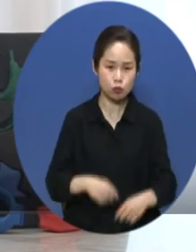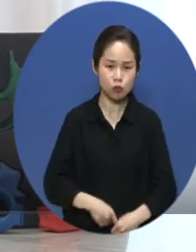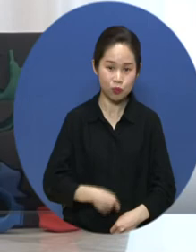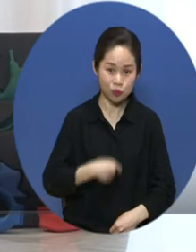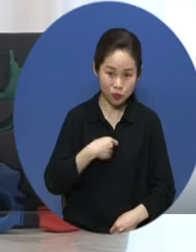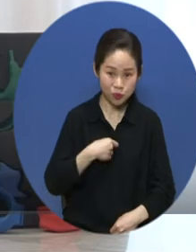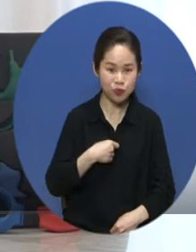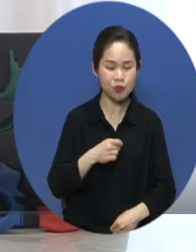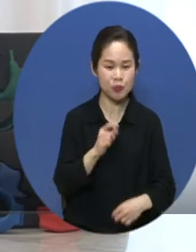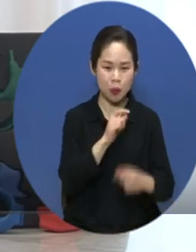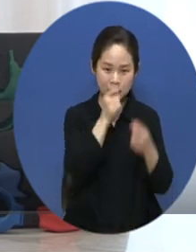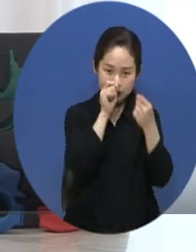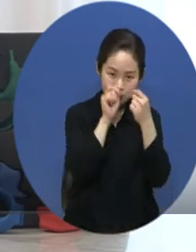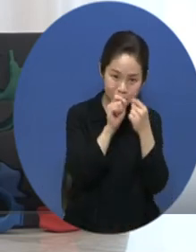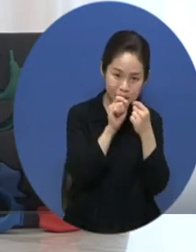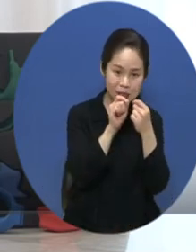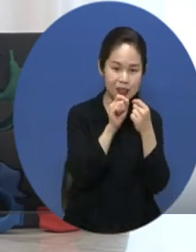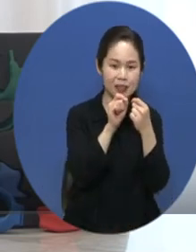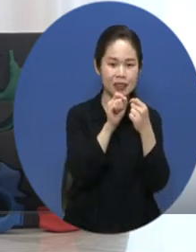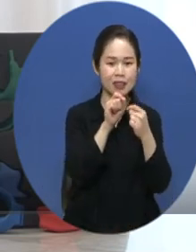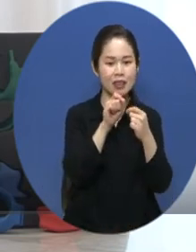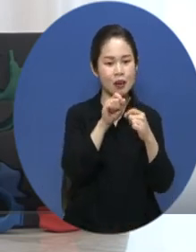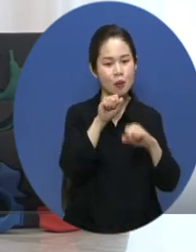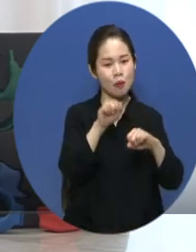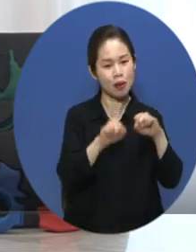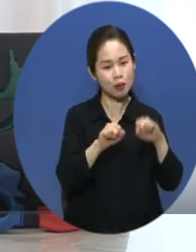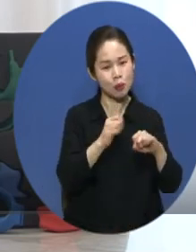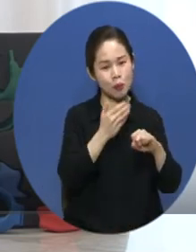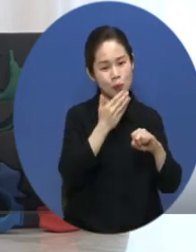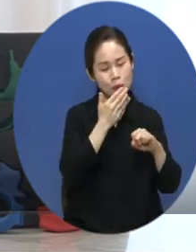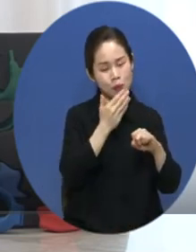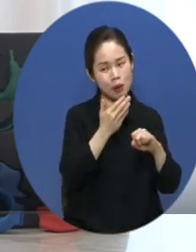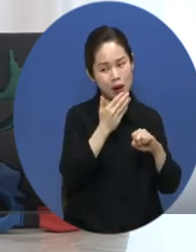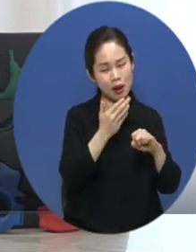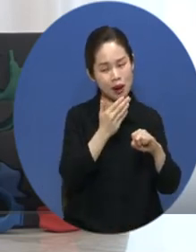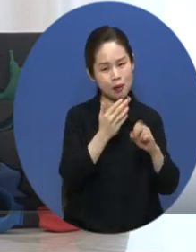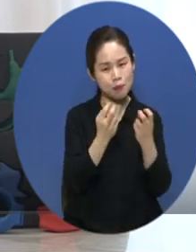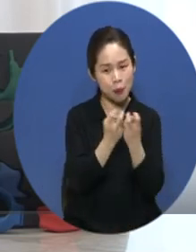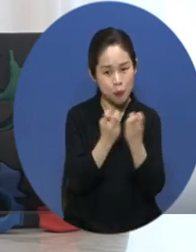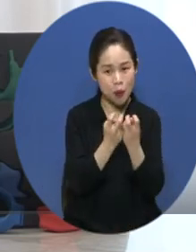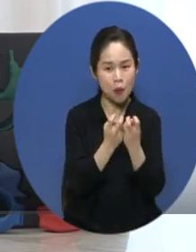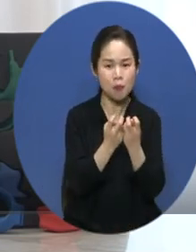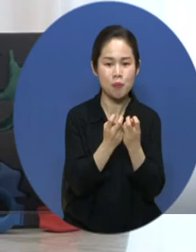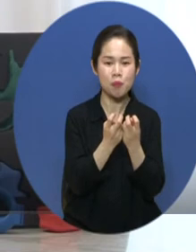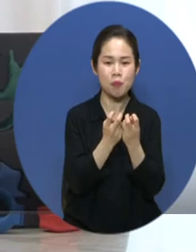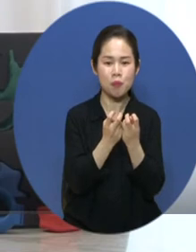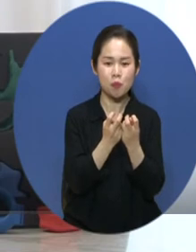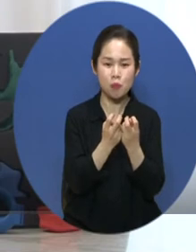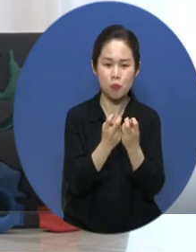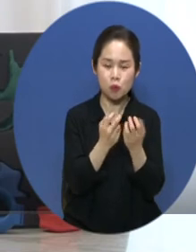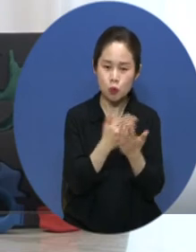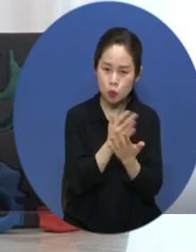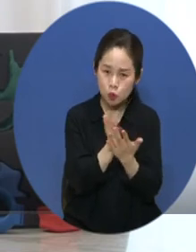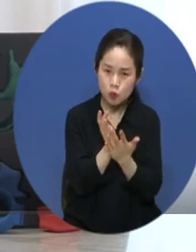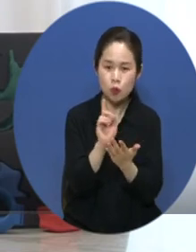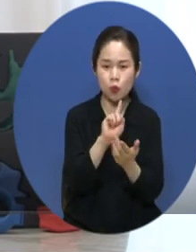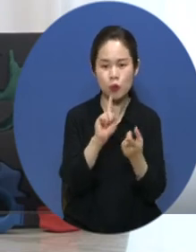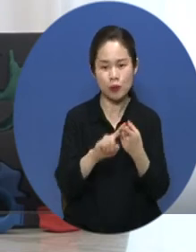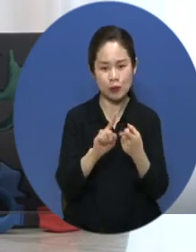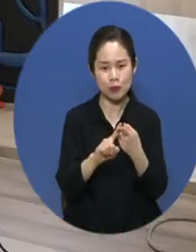그들과 좀 더 친밀하게 활동할 수 있는 영역들을 이제 지금도 풀어나가려고 하고